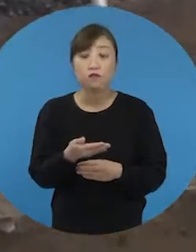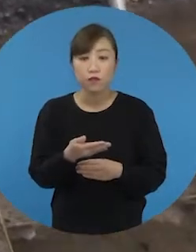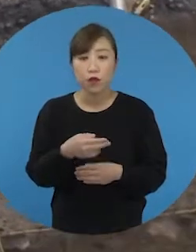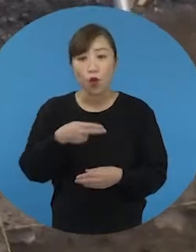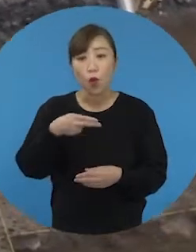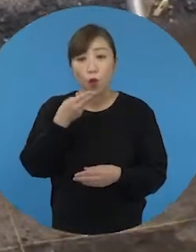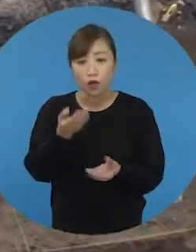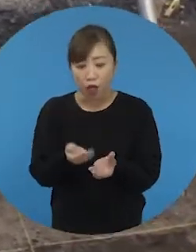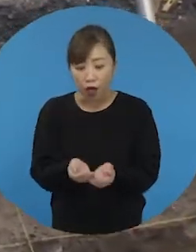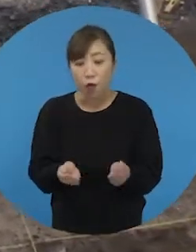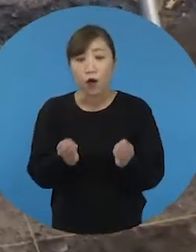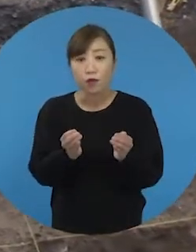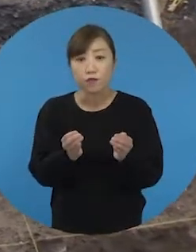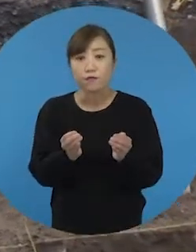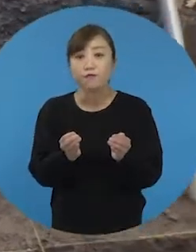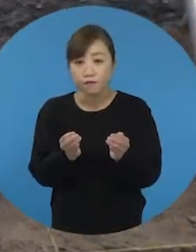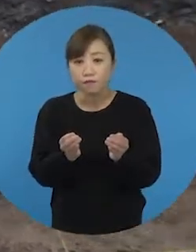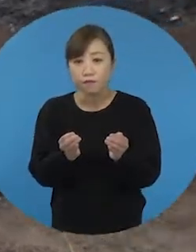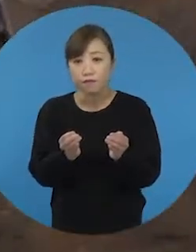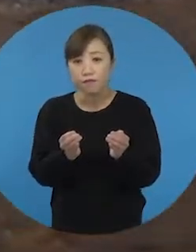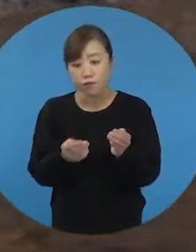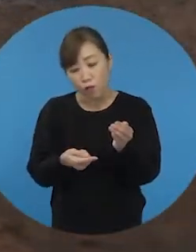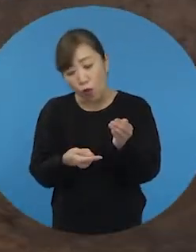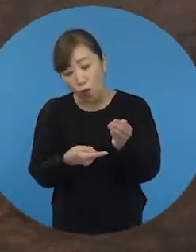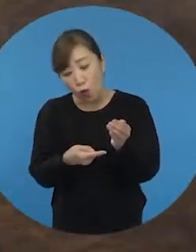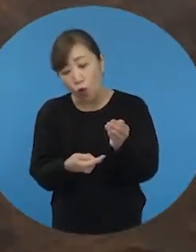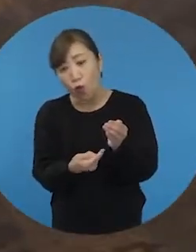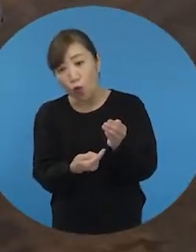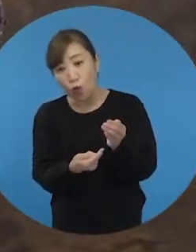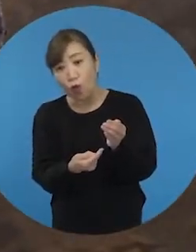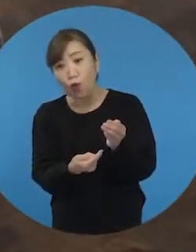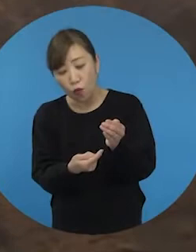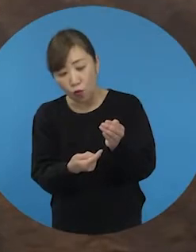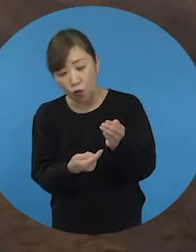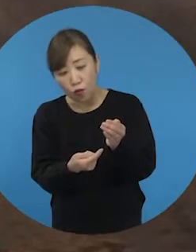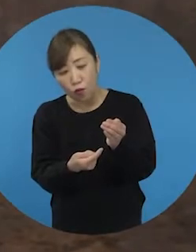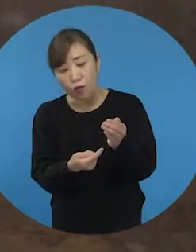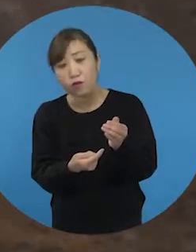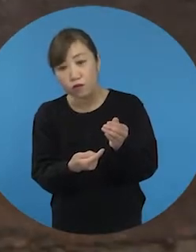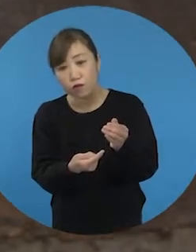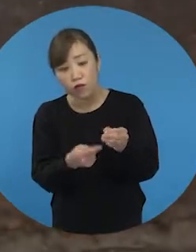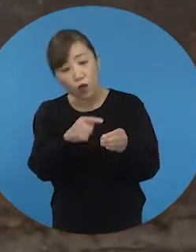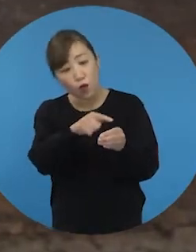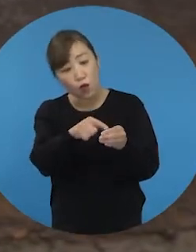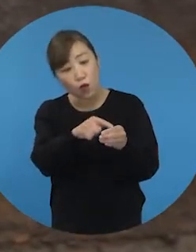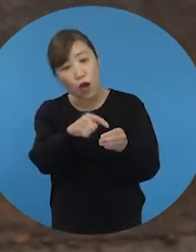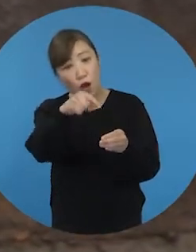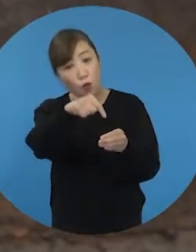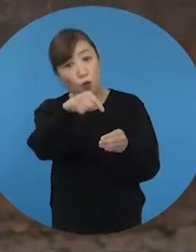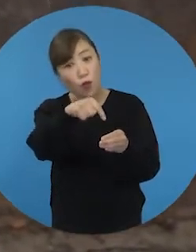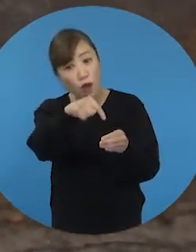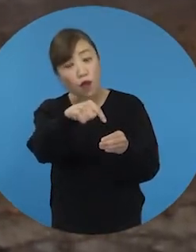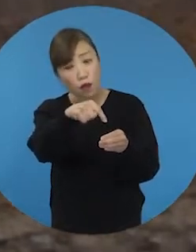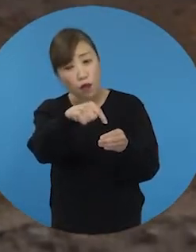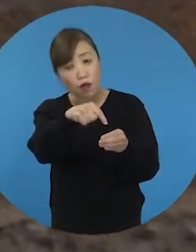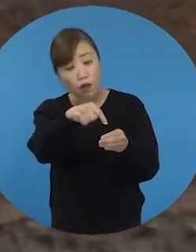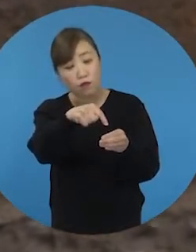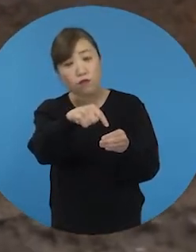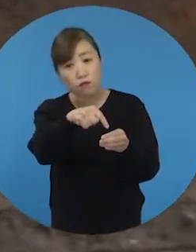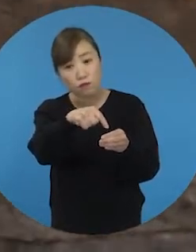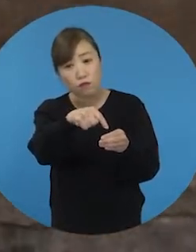お茶碗になりますね。ここが下の 底の方に、 底の方になって、これが上の部分にな